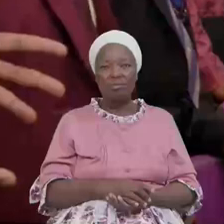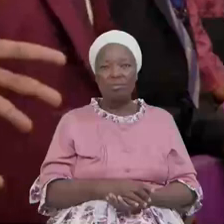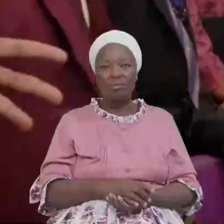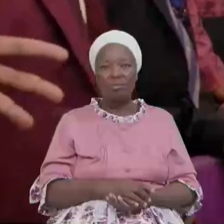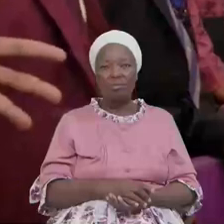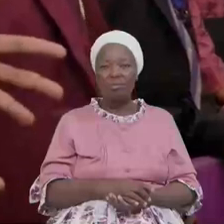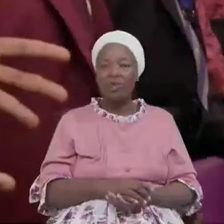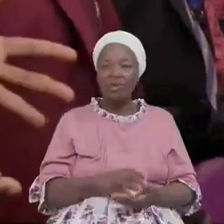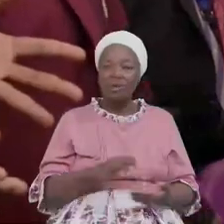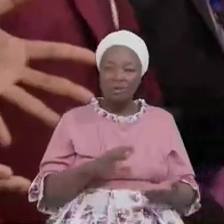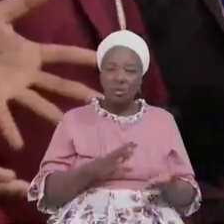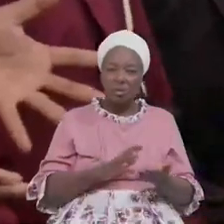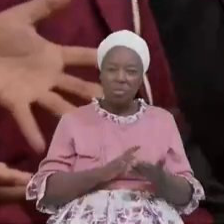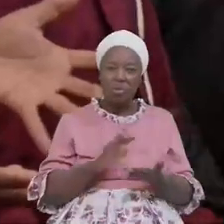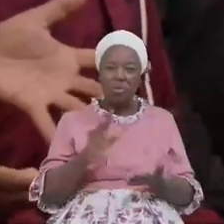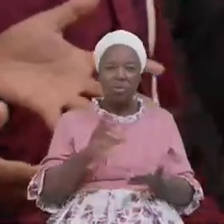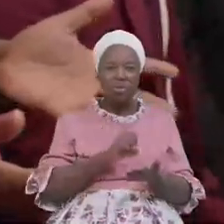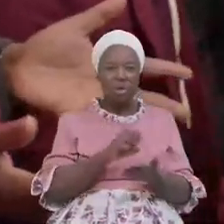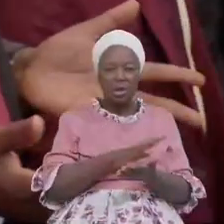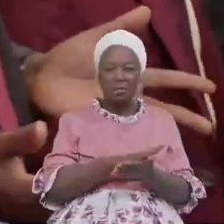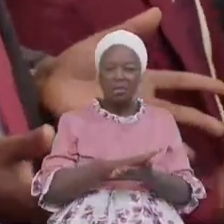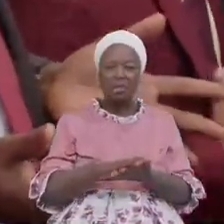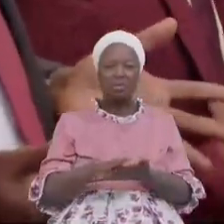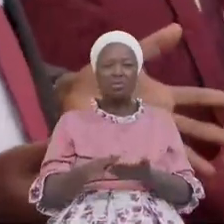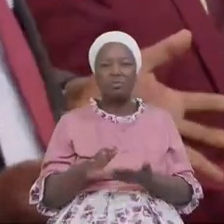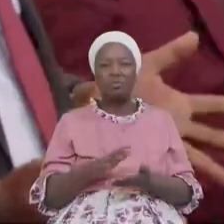La sanctification glorieuse.